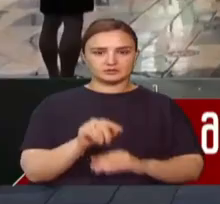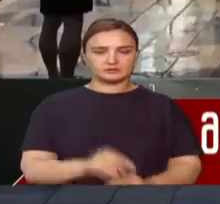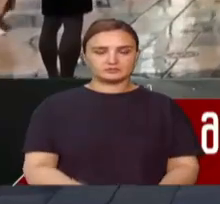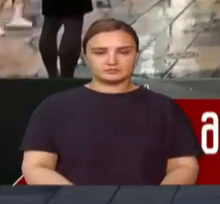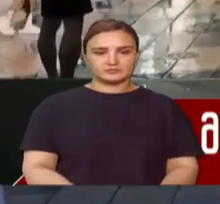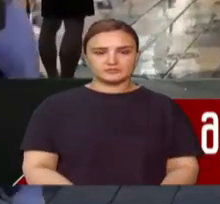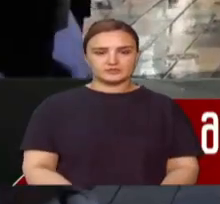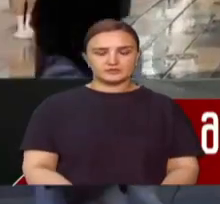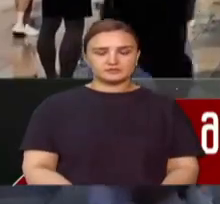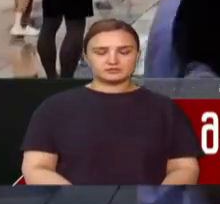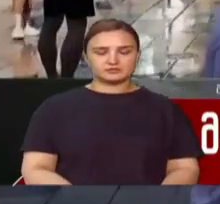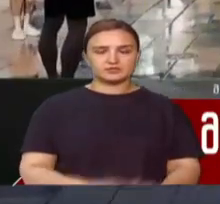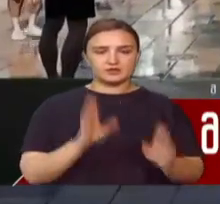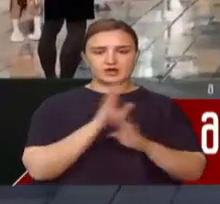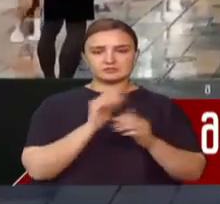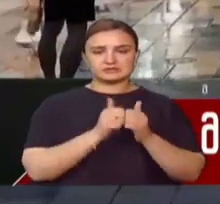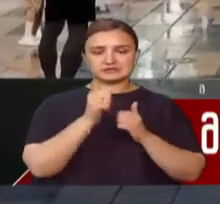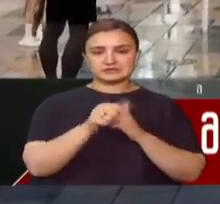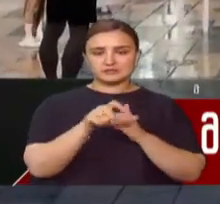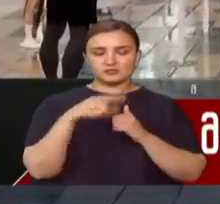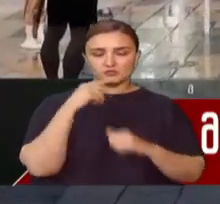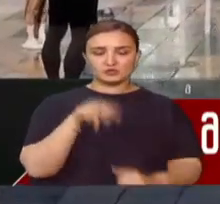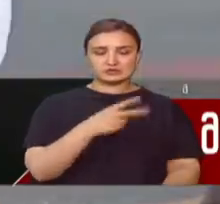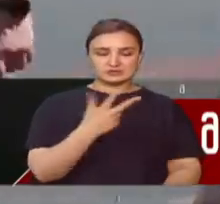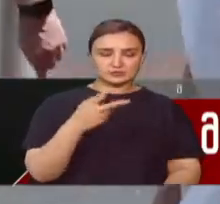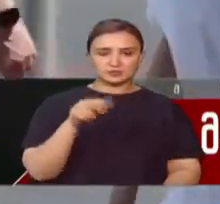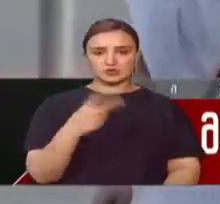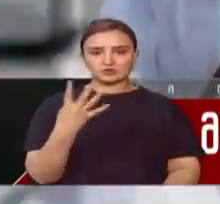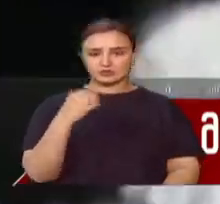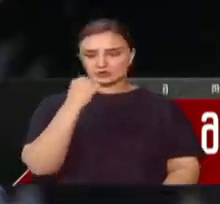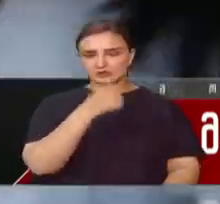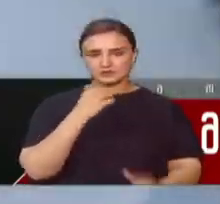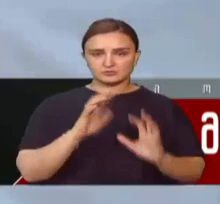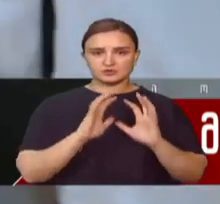ითამაშა. მეტეოროლოგები თვლიან, რომ 2023 და 2024 წელს